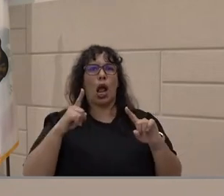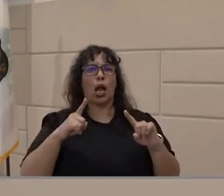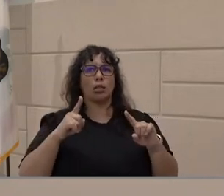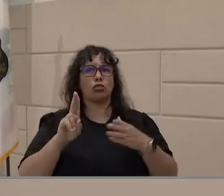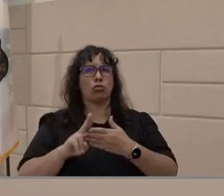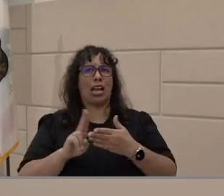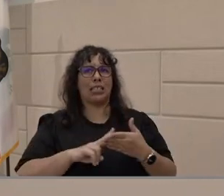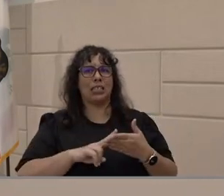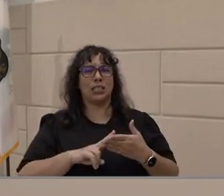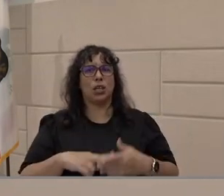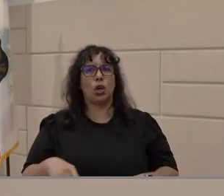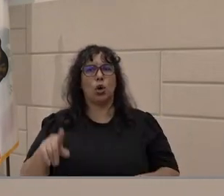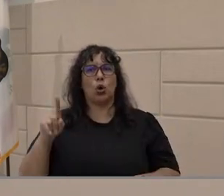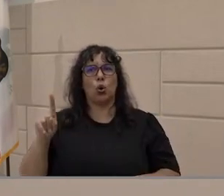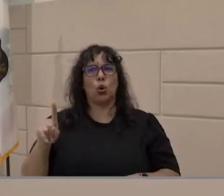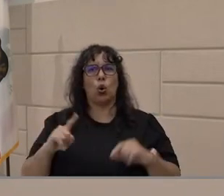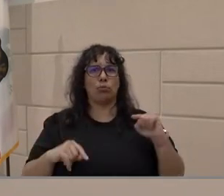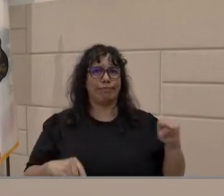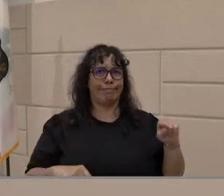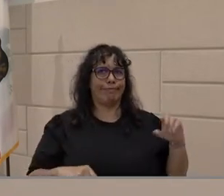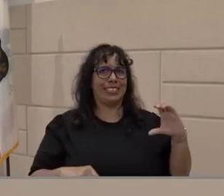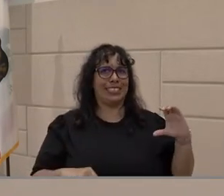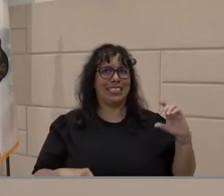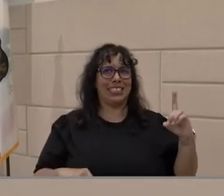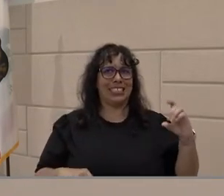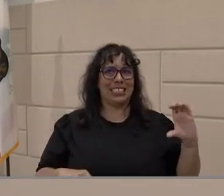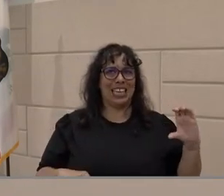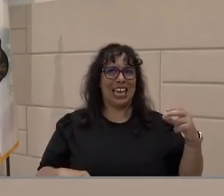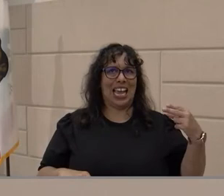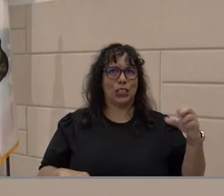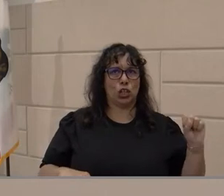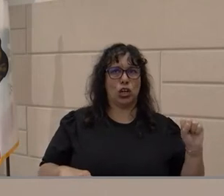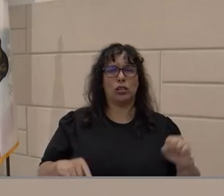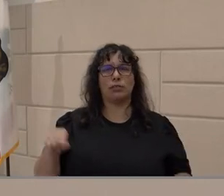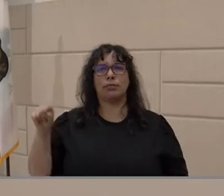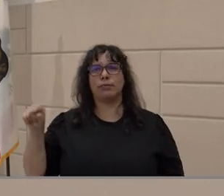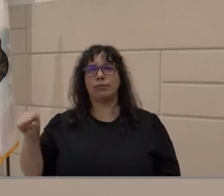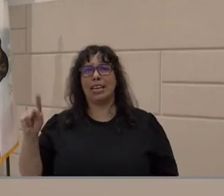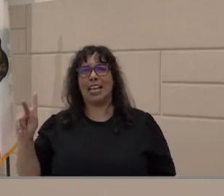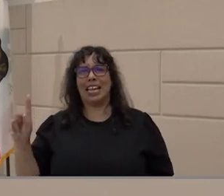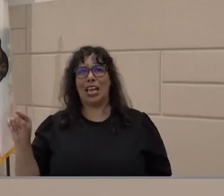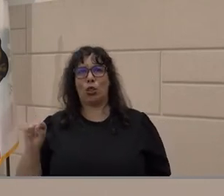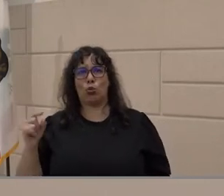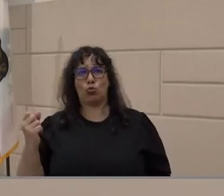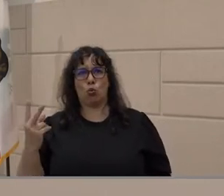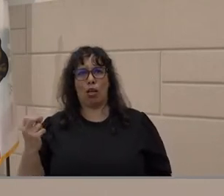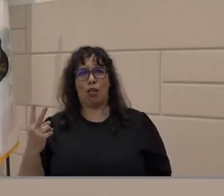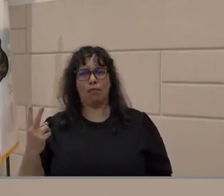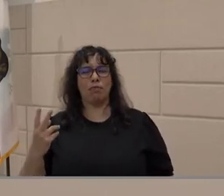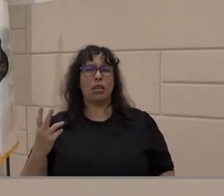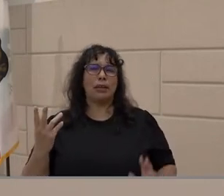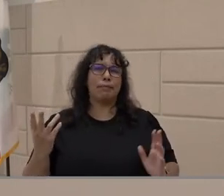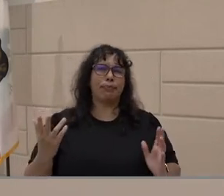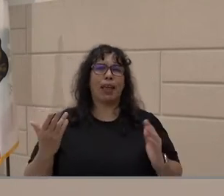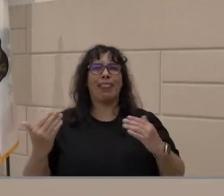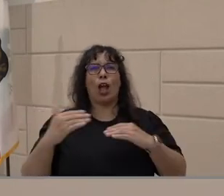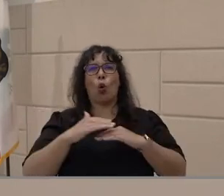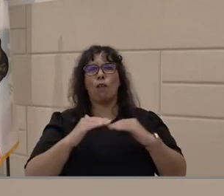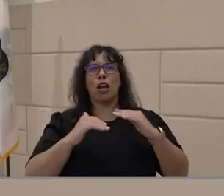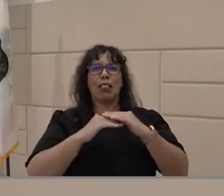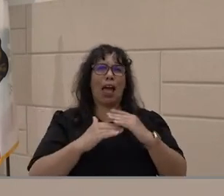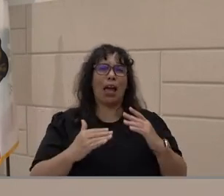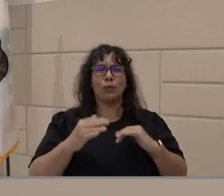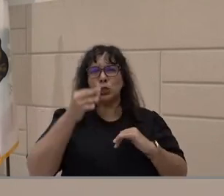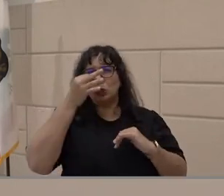កងត្រាមាន2 1និយាយពីកម្ពុជា CDC Head Start និយាយពីការបង្ហាត់ពីមតិយដ្